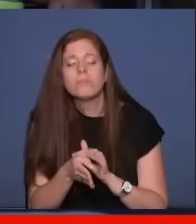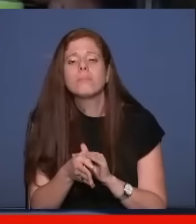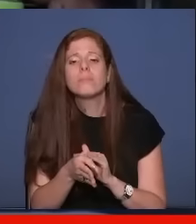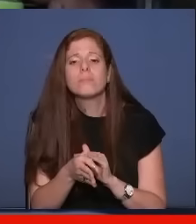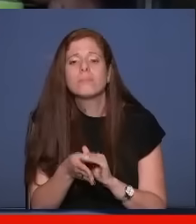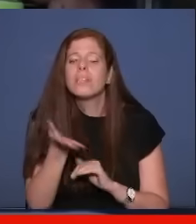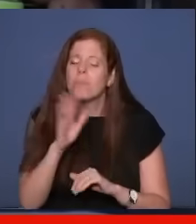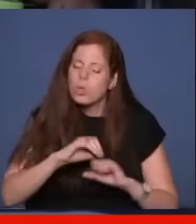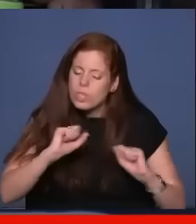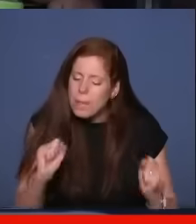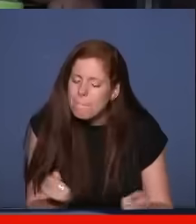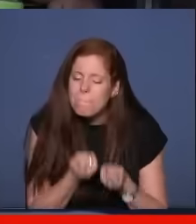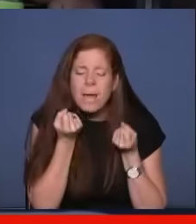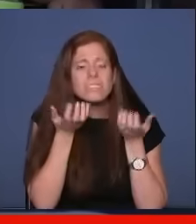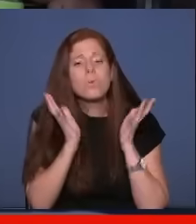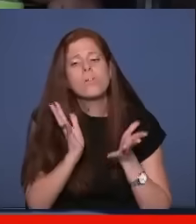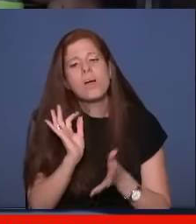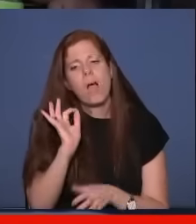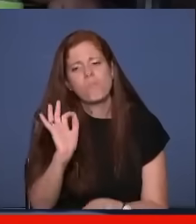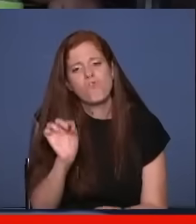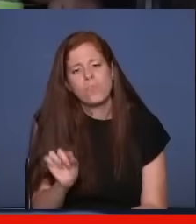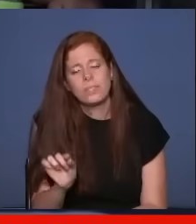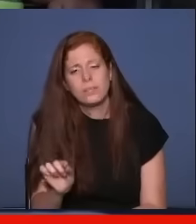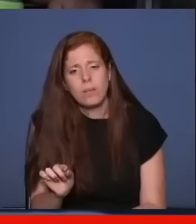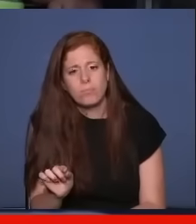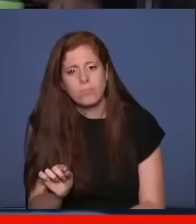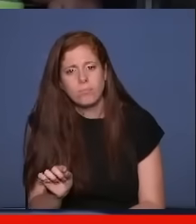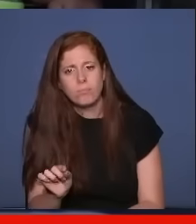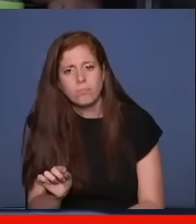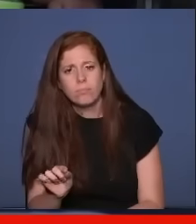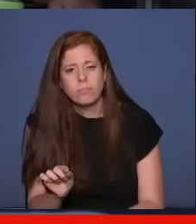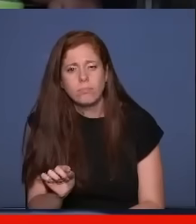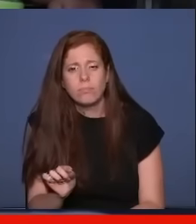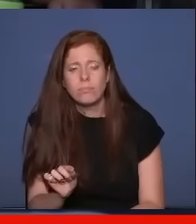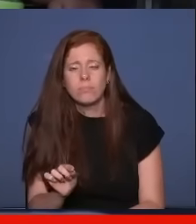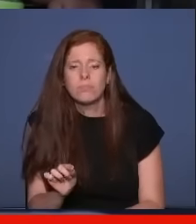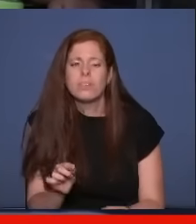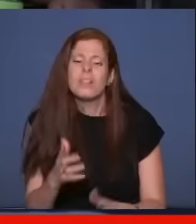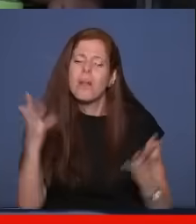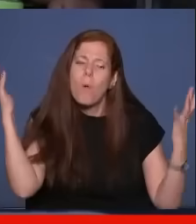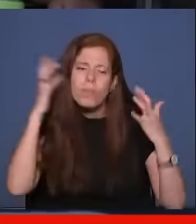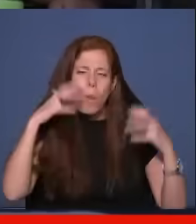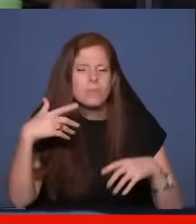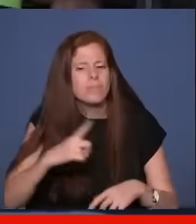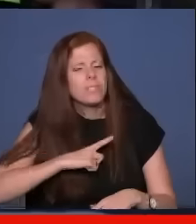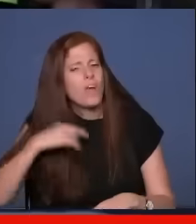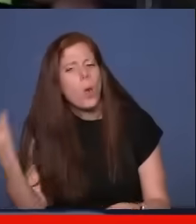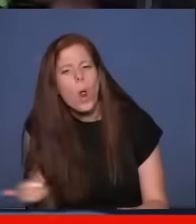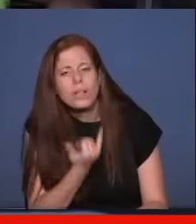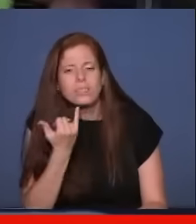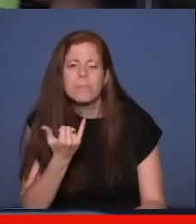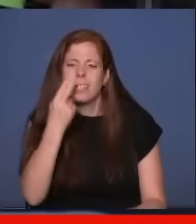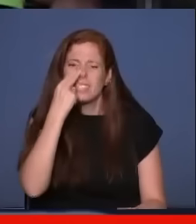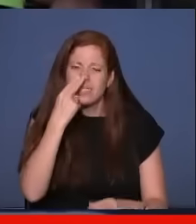למרות שהתאמצת על זה כל כך. בין לבין העומס בצבא כל הזמן הכנסת